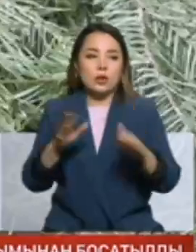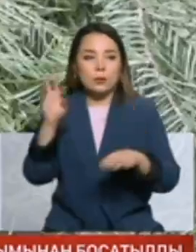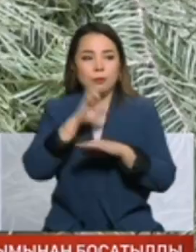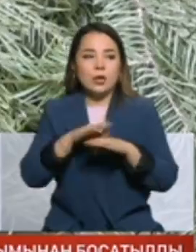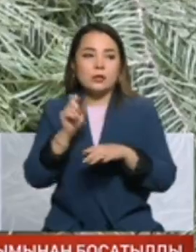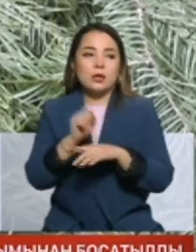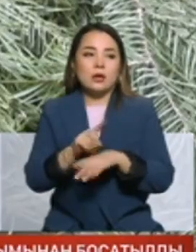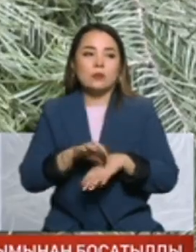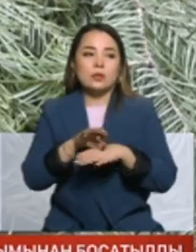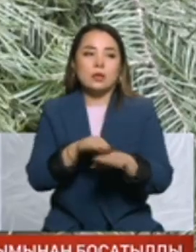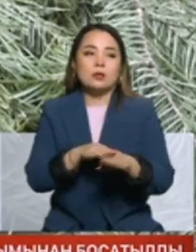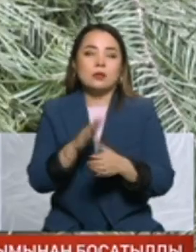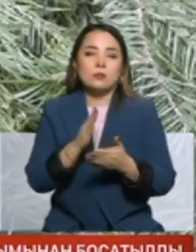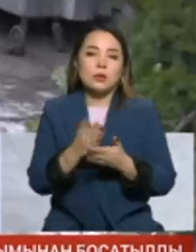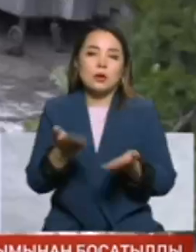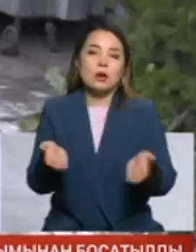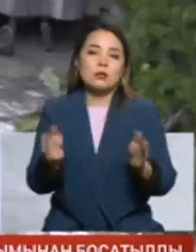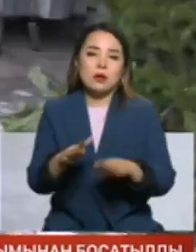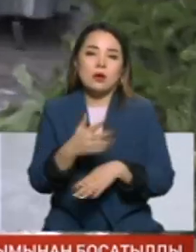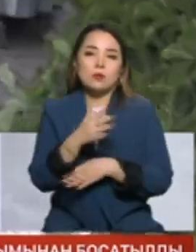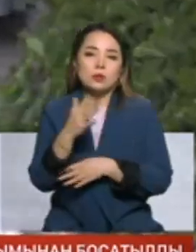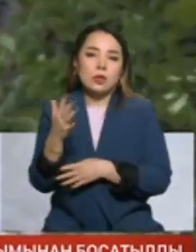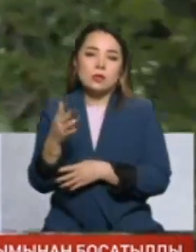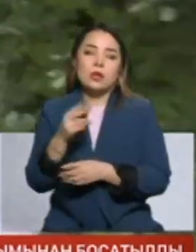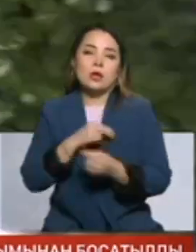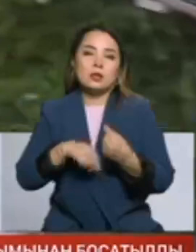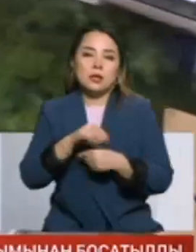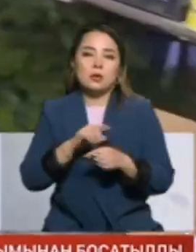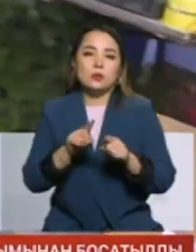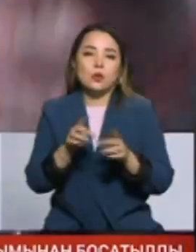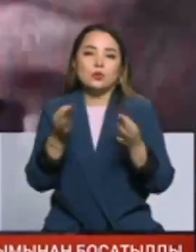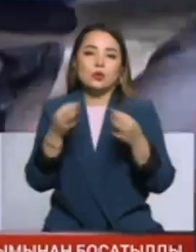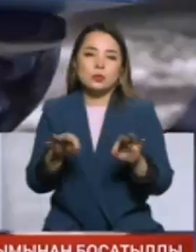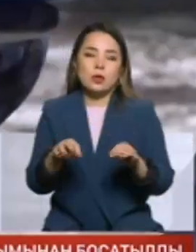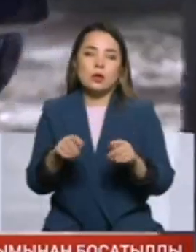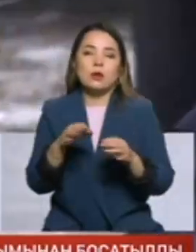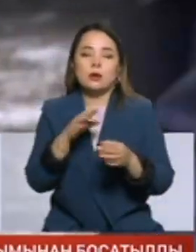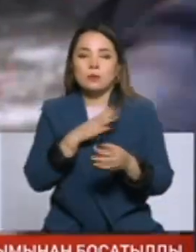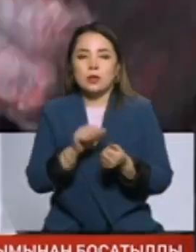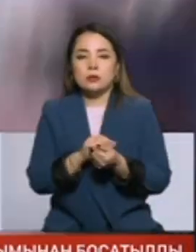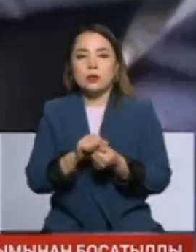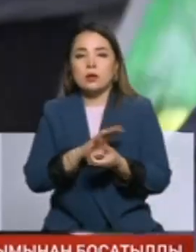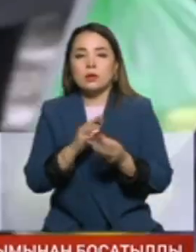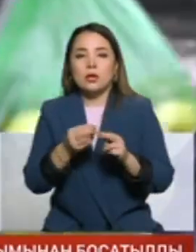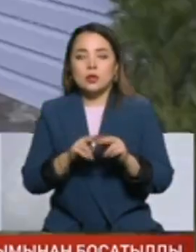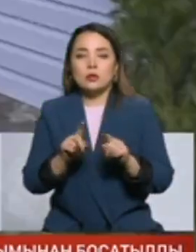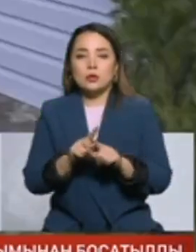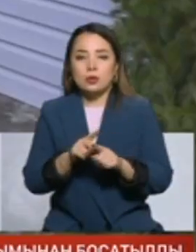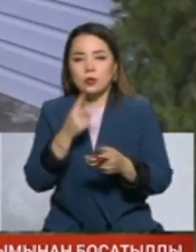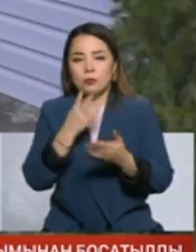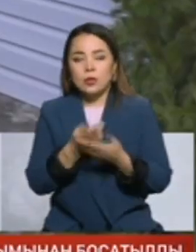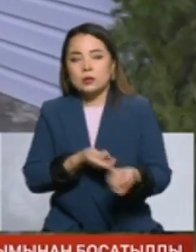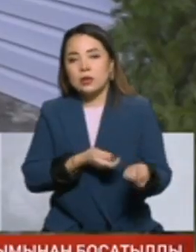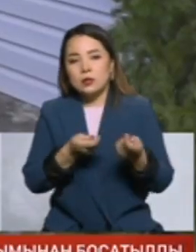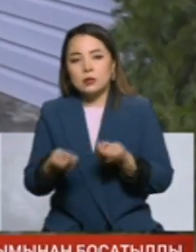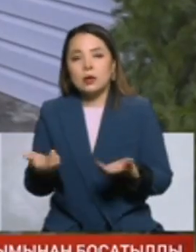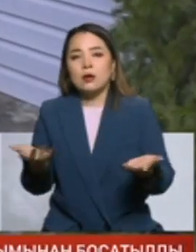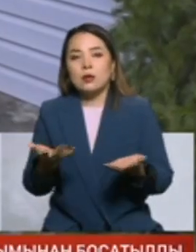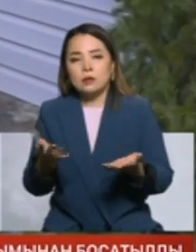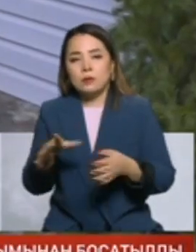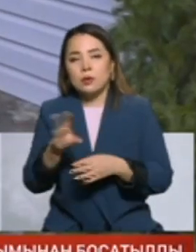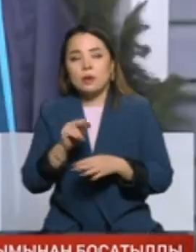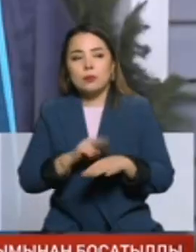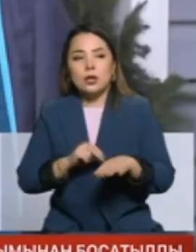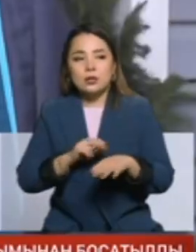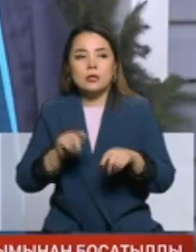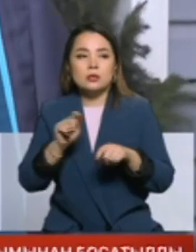тапсырысы бойынша кесіледі. Одан қалған бұтақтарды ғана кәсіпкерлер рұқсат қағазбен саудалайды. Ал базарларға Шыршаның қайдан әкелінгенін полиция